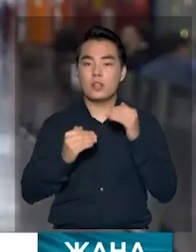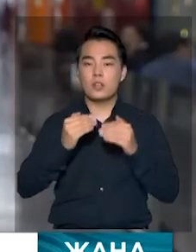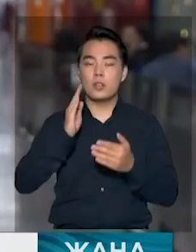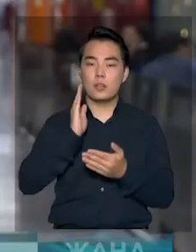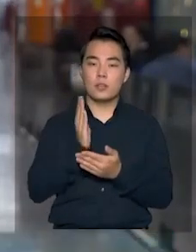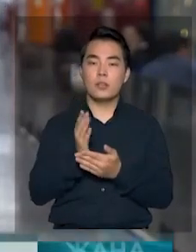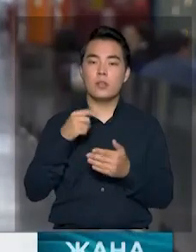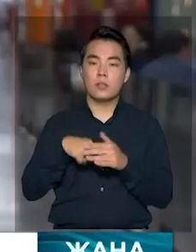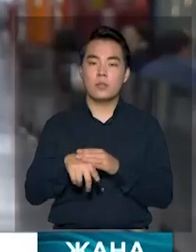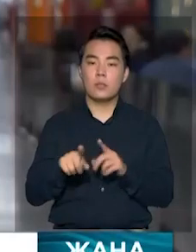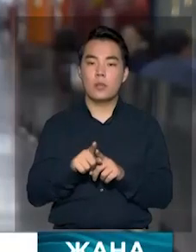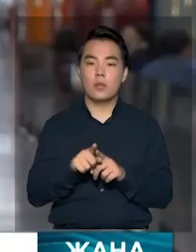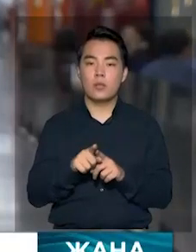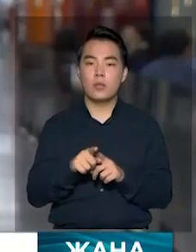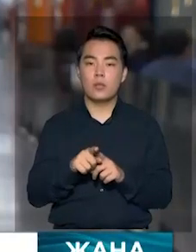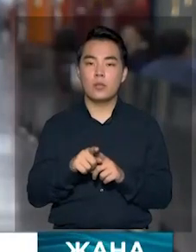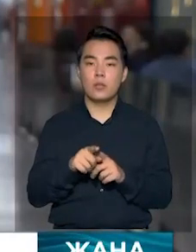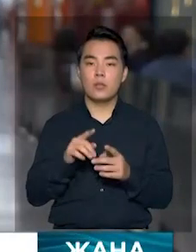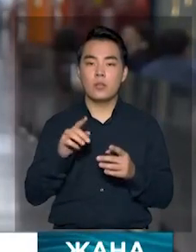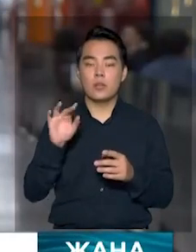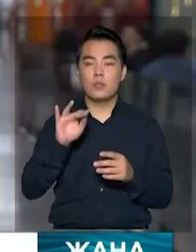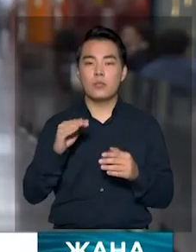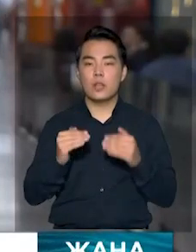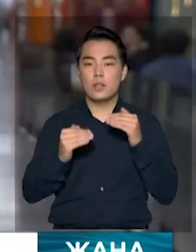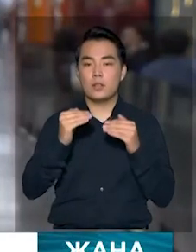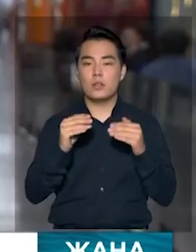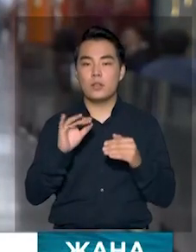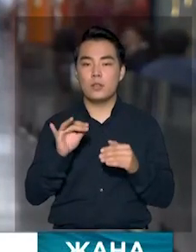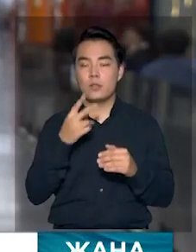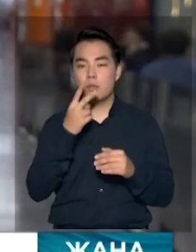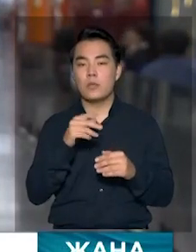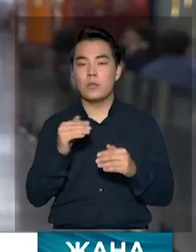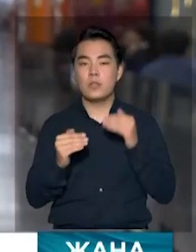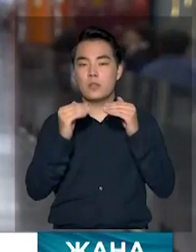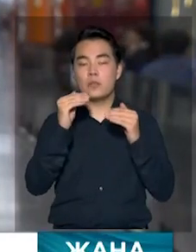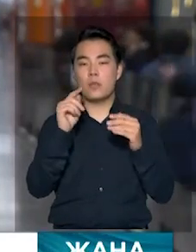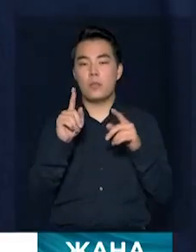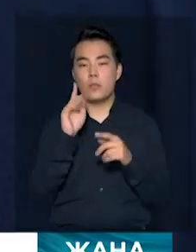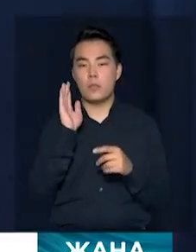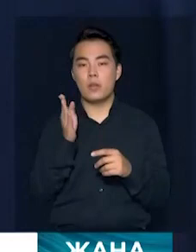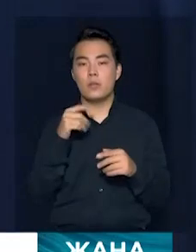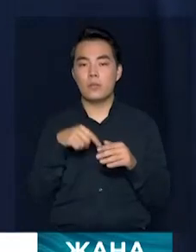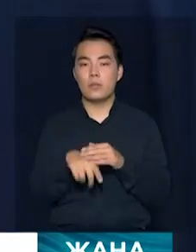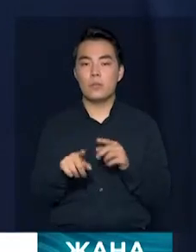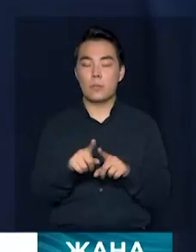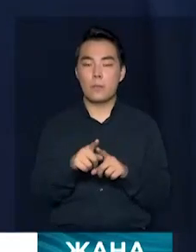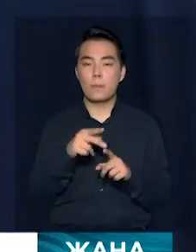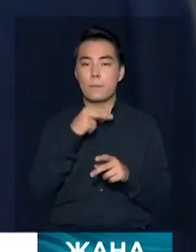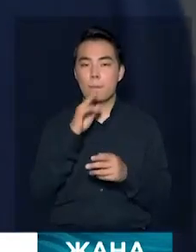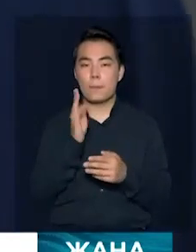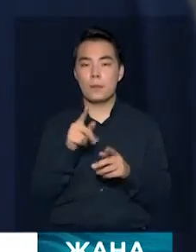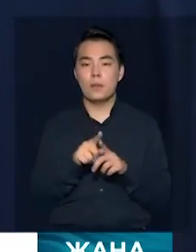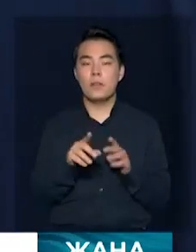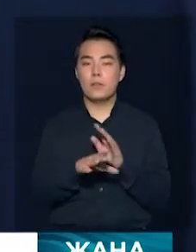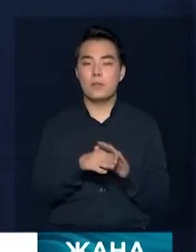мынау рухани де әлі материалдықта жетістікте ойлаймын үлкен. Сол жетістікке жету үшін әр біріміз осы